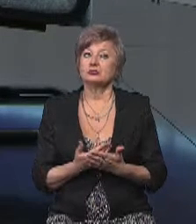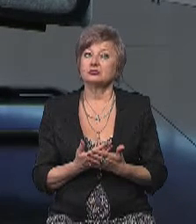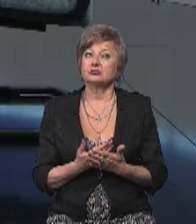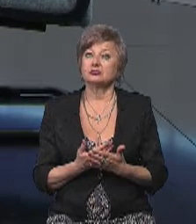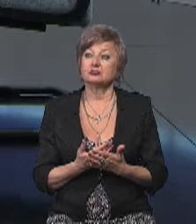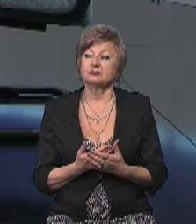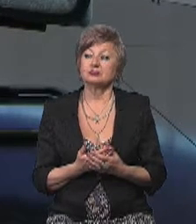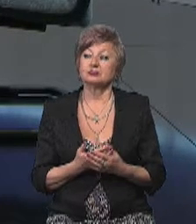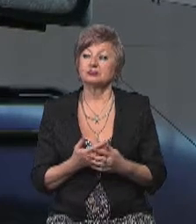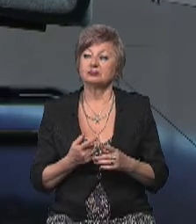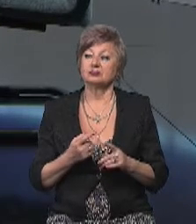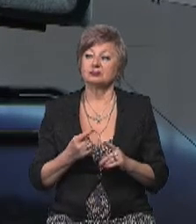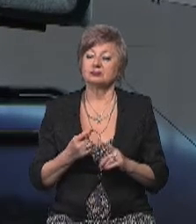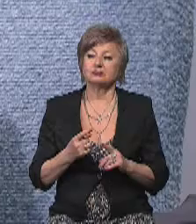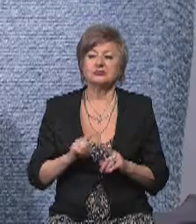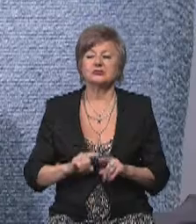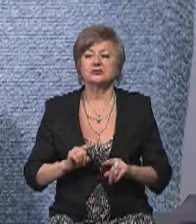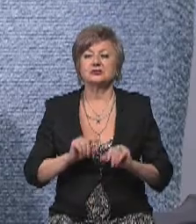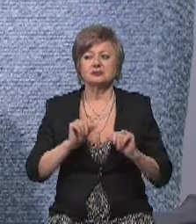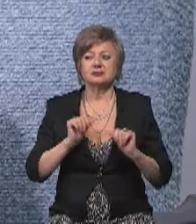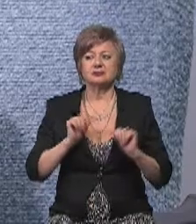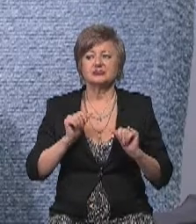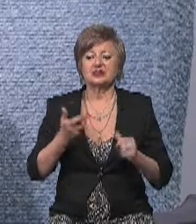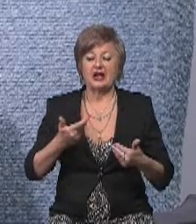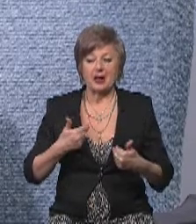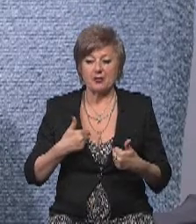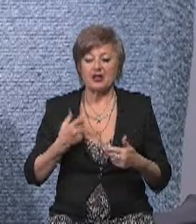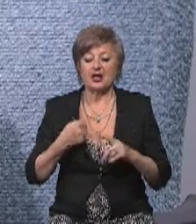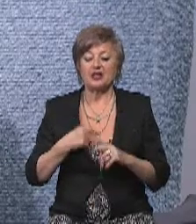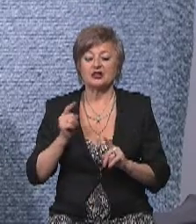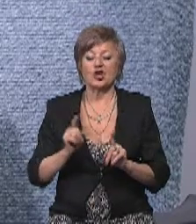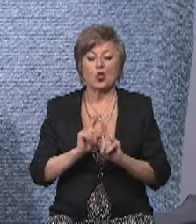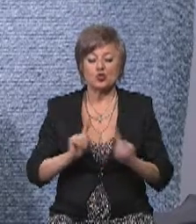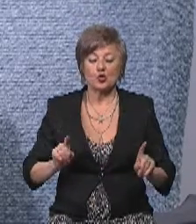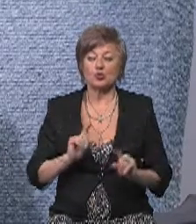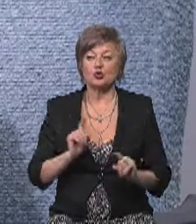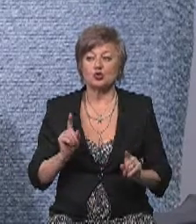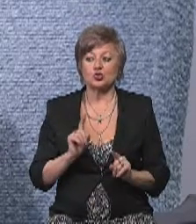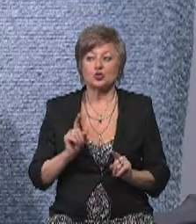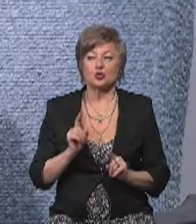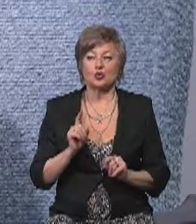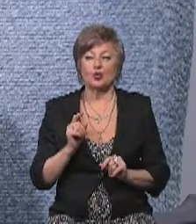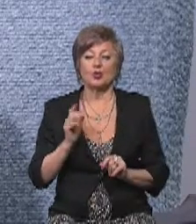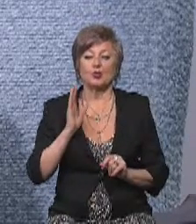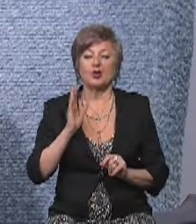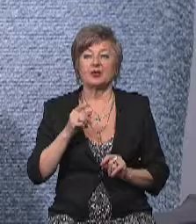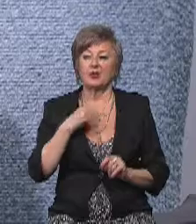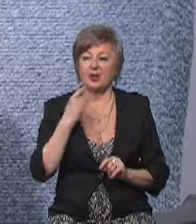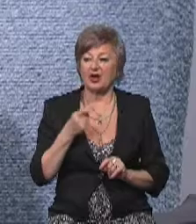розпочався святом Преображення Господнього. Для мене особисто це свято, бізнесовою мовою говорячи, про